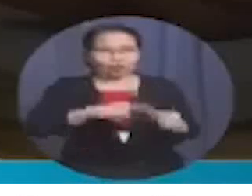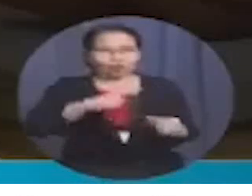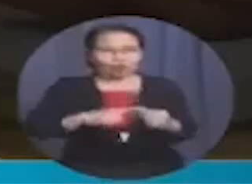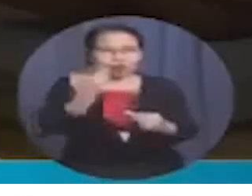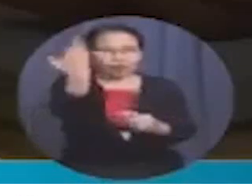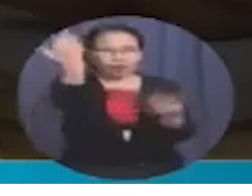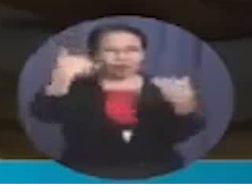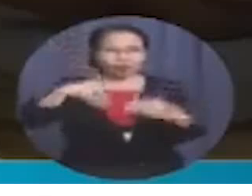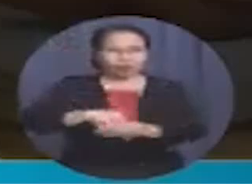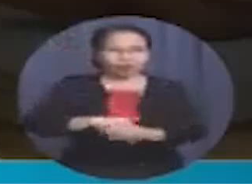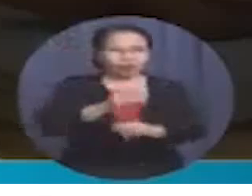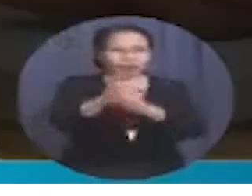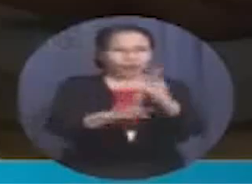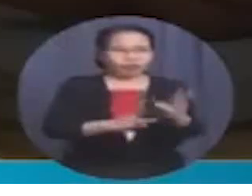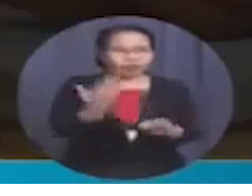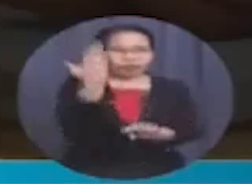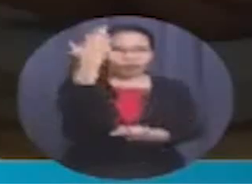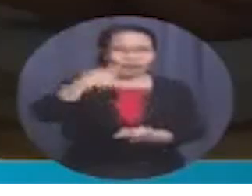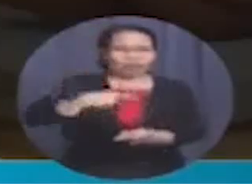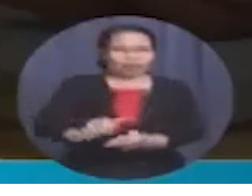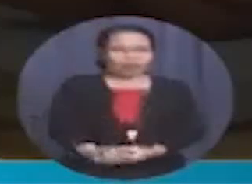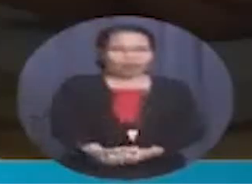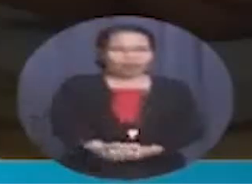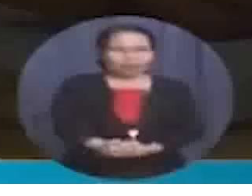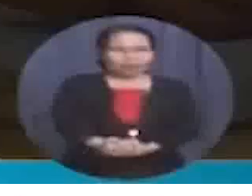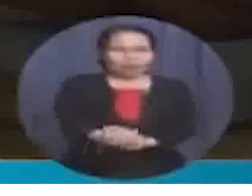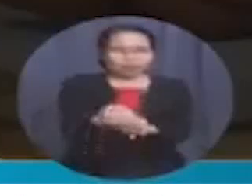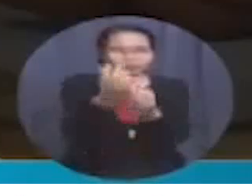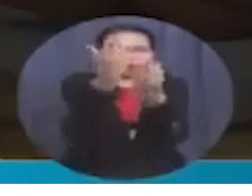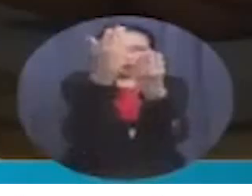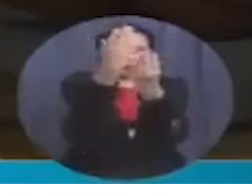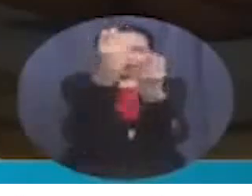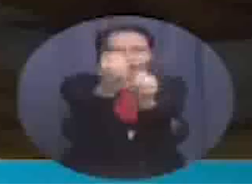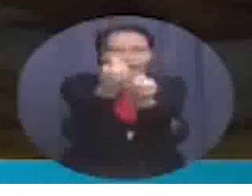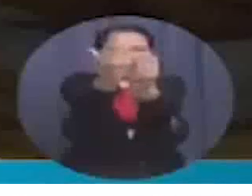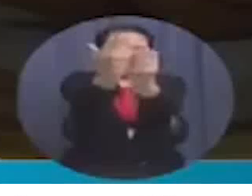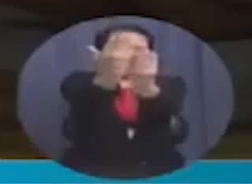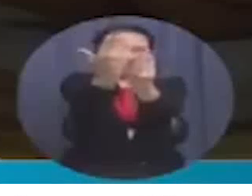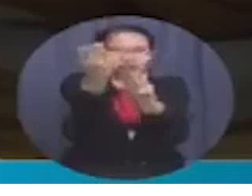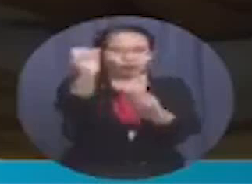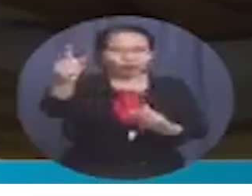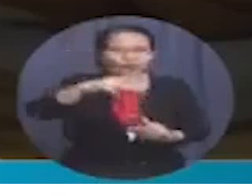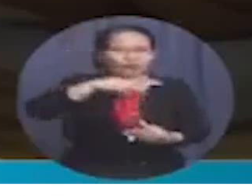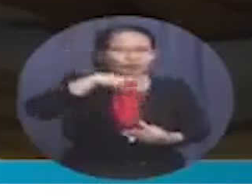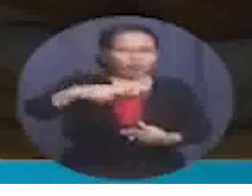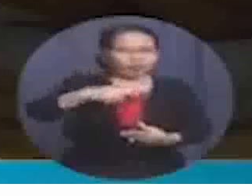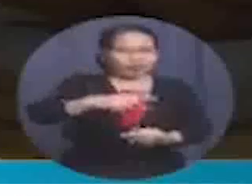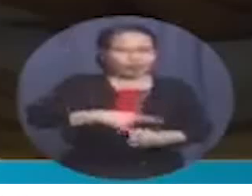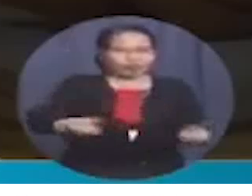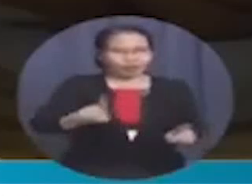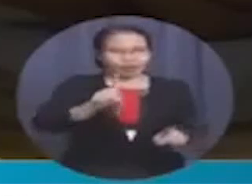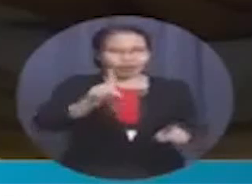Kaya't pagpasok niya sa sanglibutan ay sinasabi, hain at handog ay hindi mo